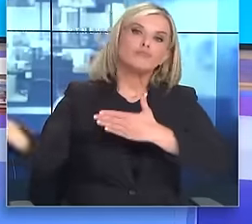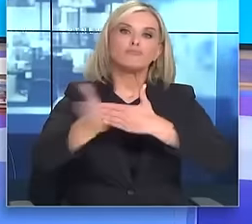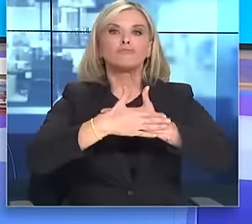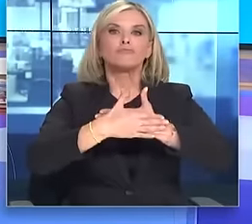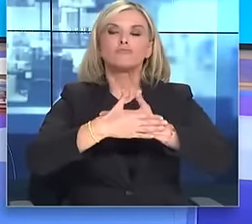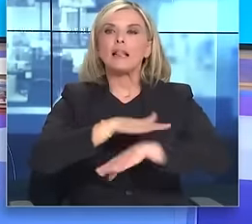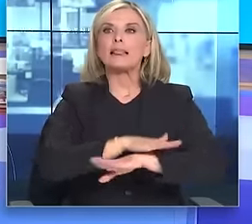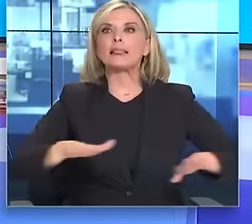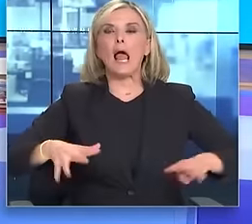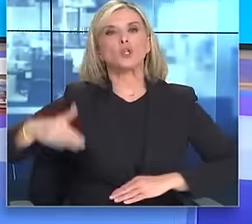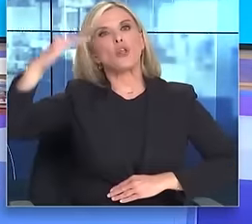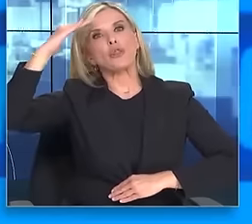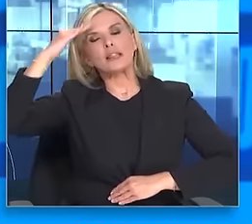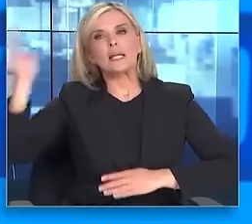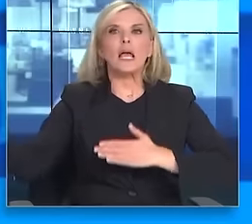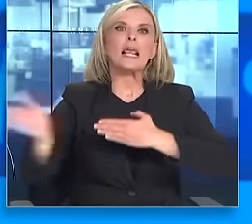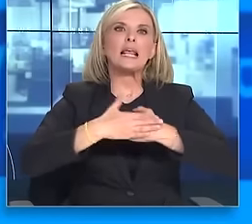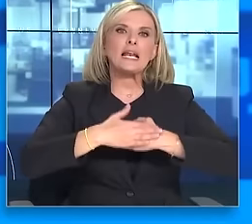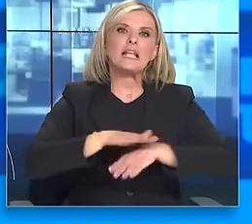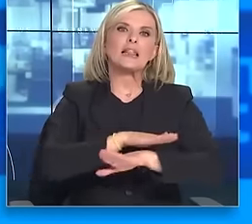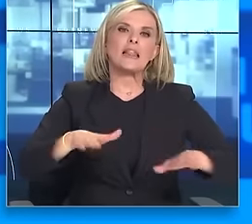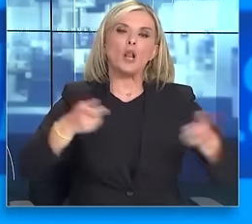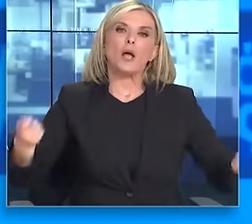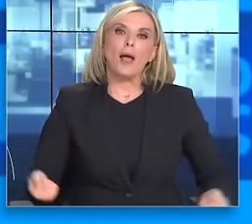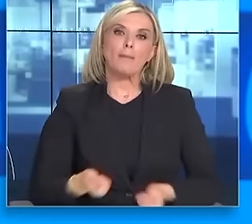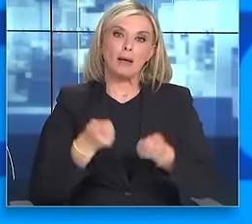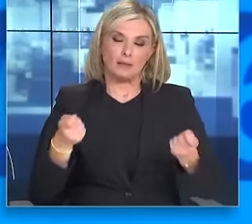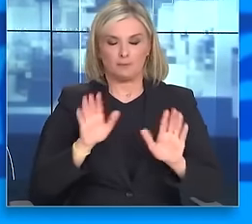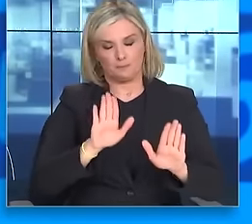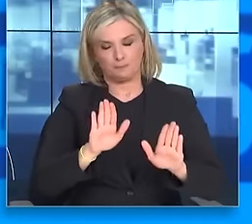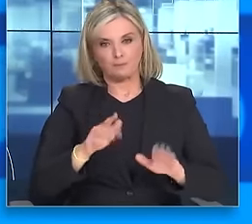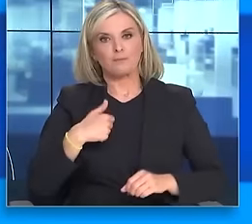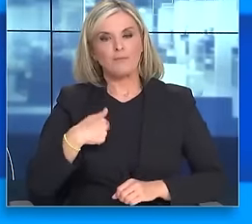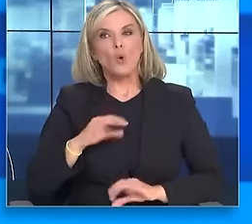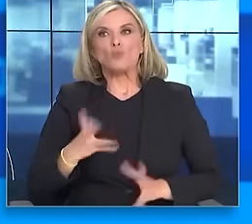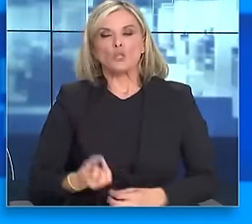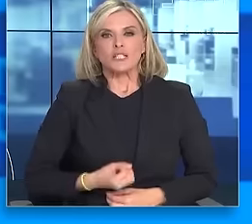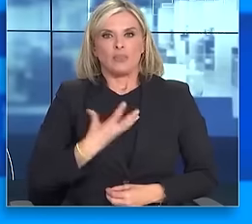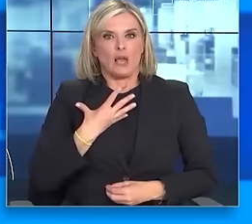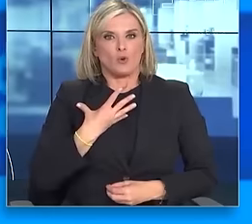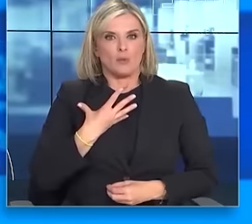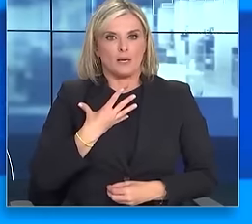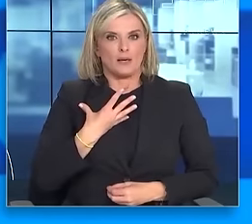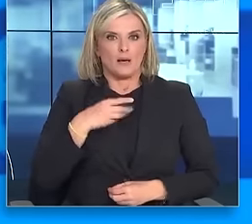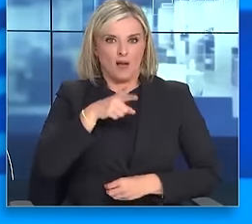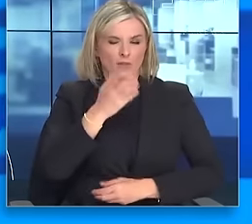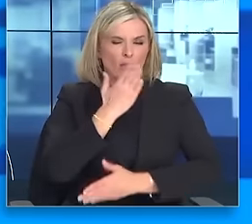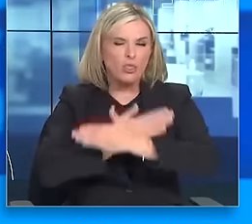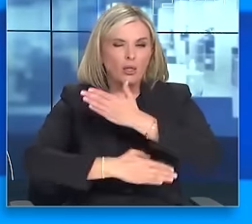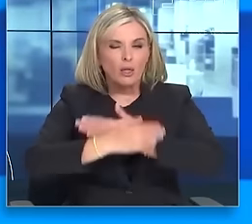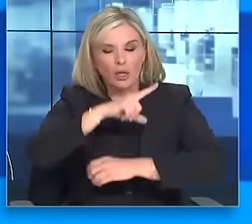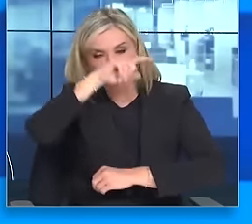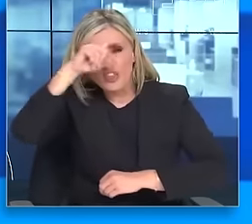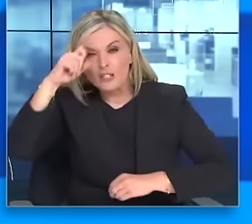κύκλο. Έχει να κάνει με το πόσο χρήσιμος και δημιουργικός αισθάνομαι. Είναι μια κουραστική δουλειά και δύσκολη δουλειά.